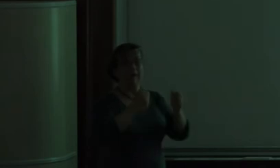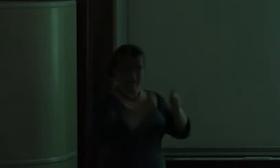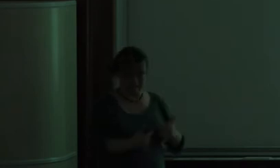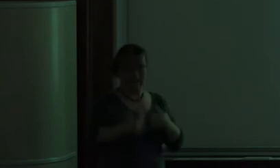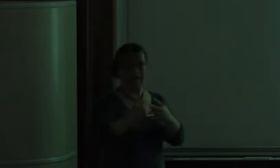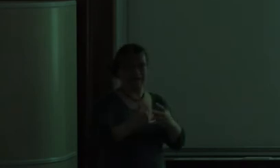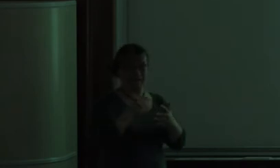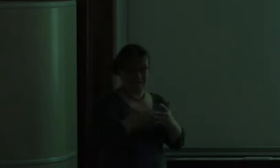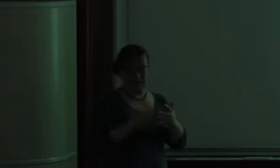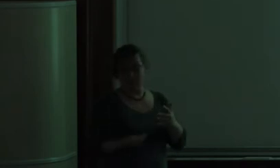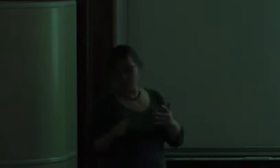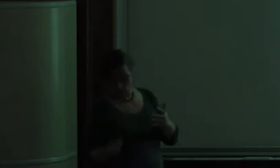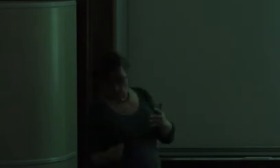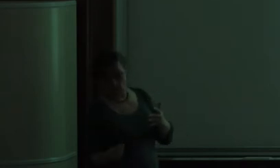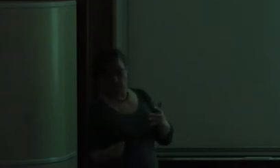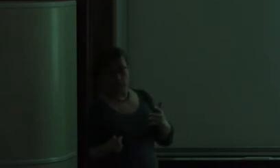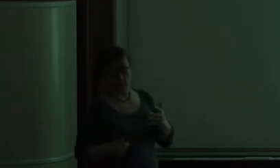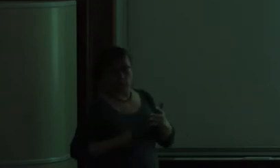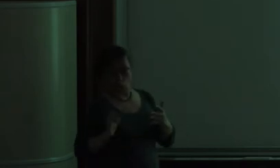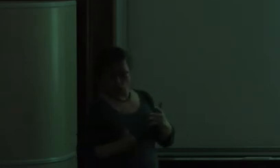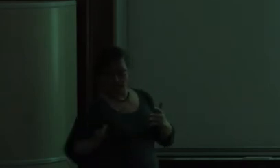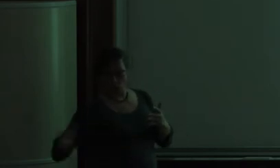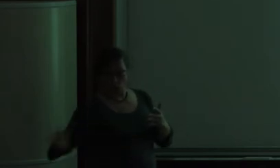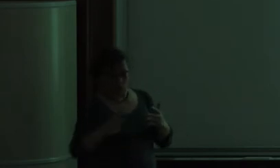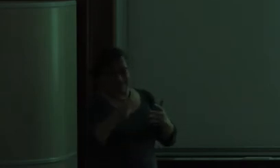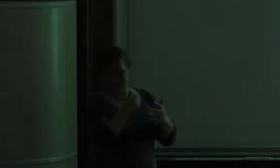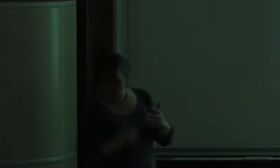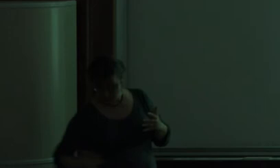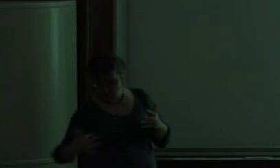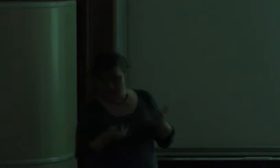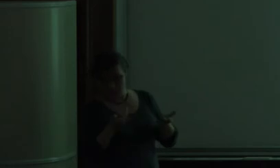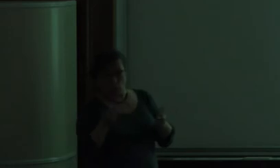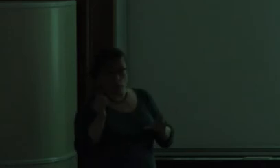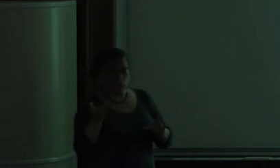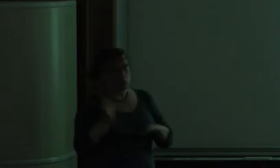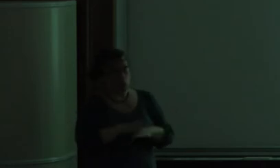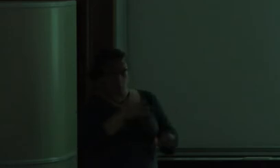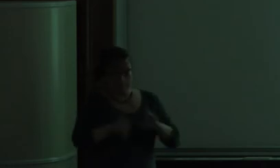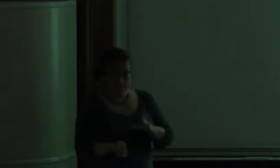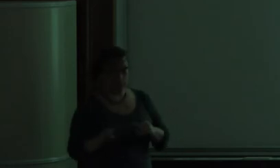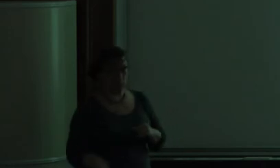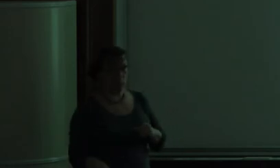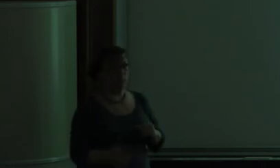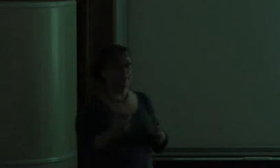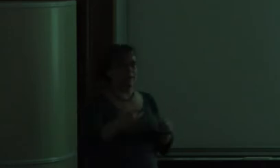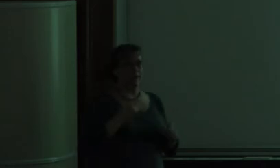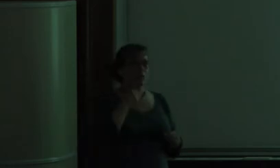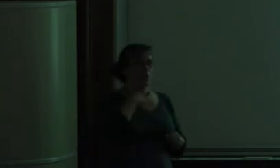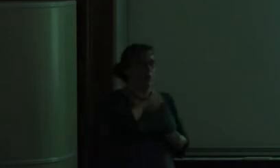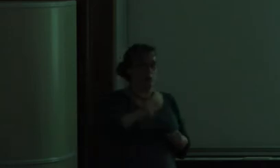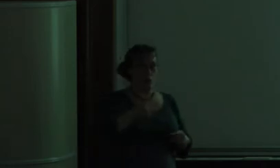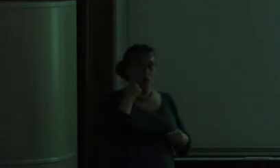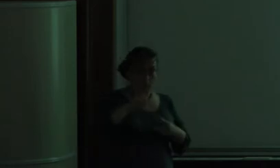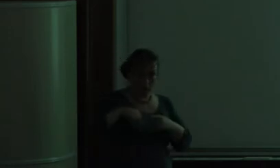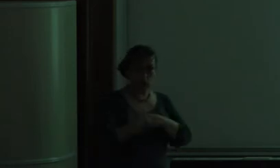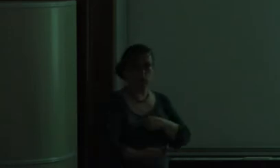itérateur. Et là, c'est chouette. Pourquoi ? Parce que quand vous implémentez le pattern itérateur, vous pouvez faire next derrière et vous obtenez